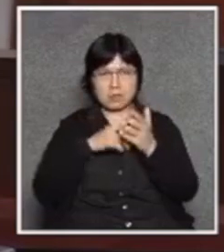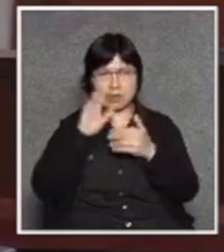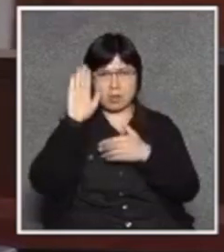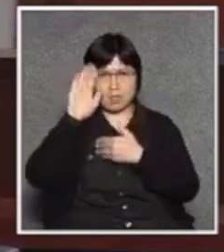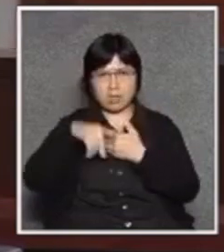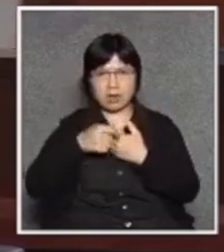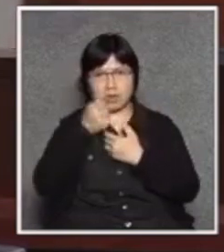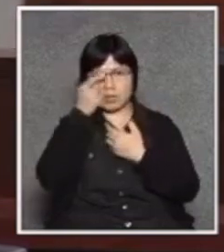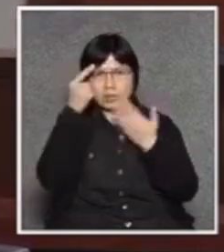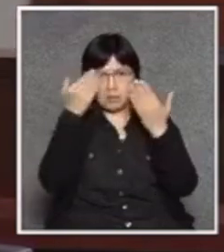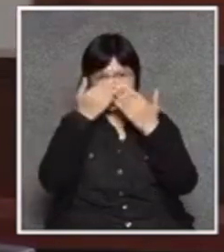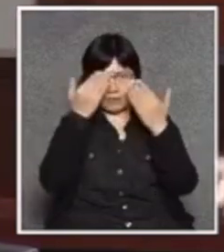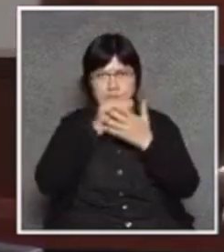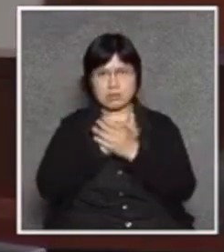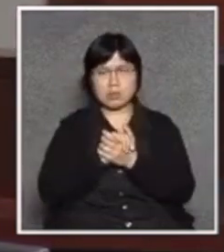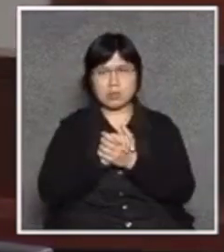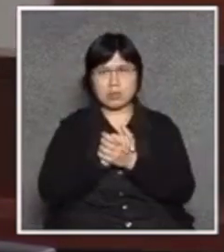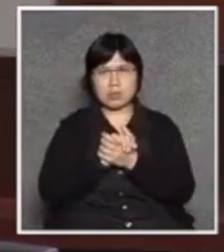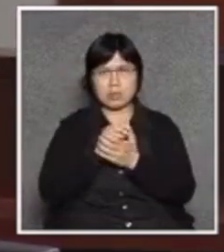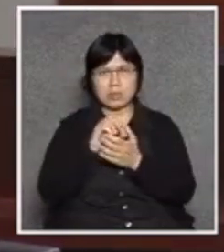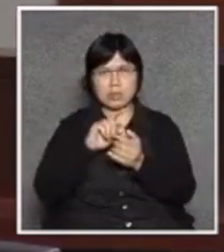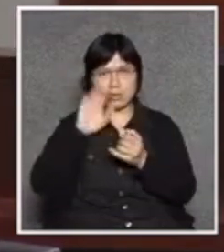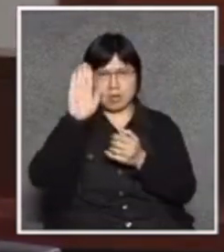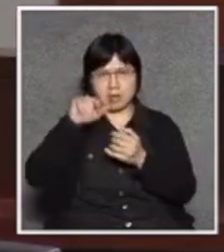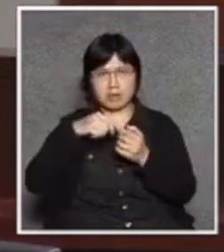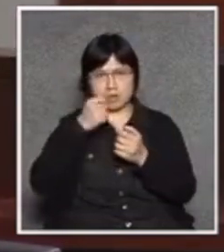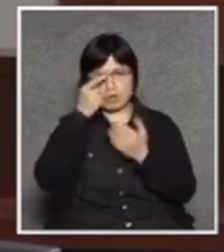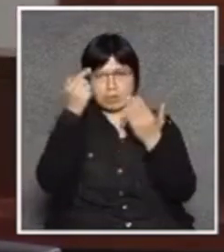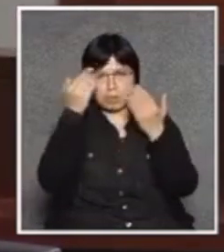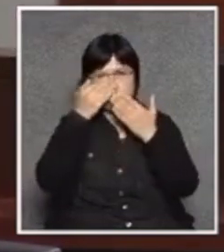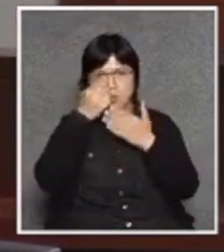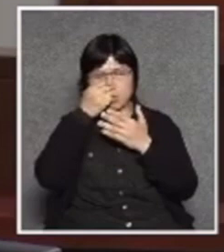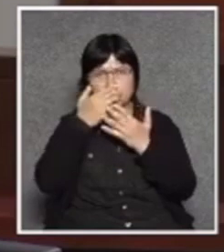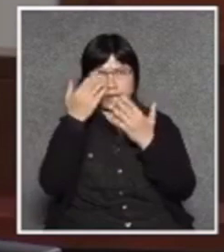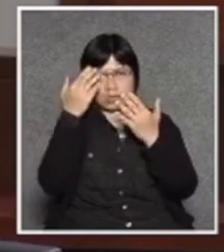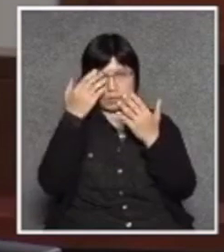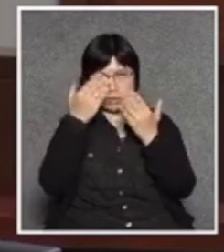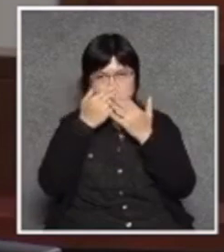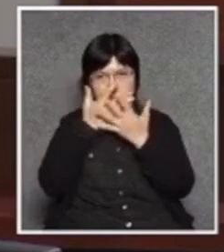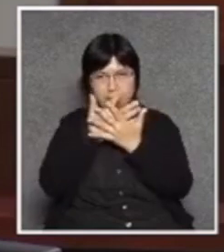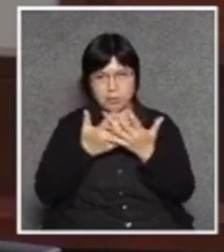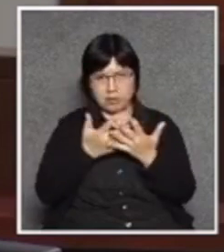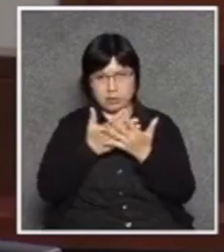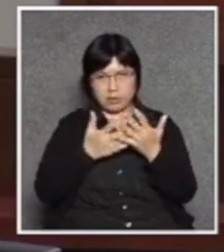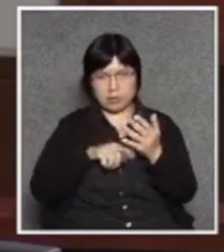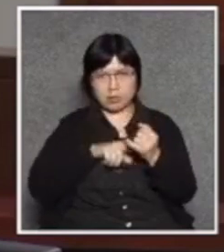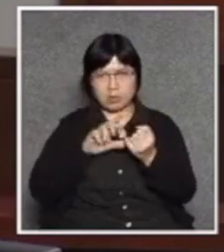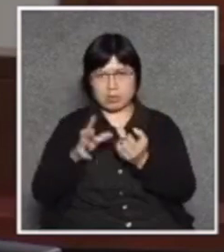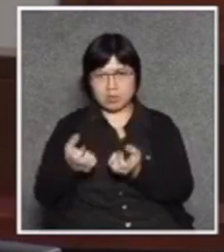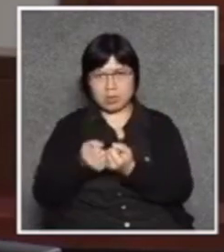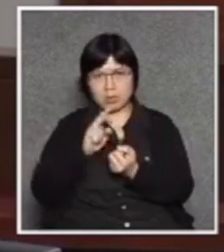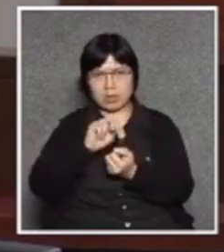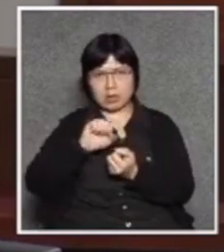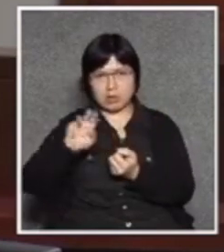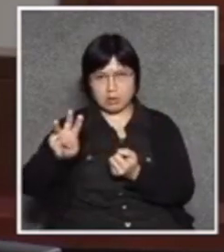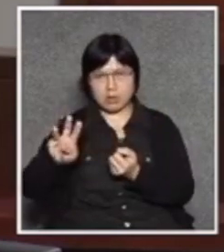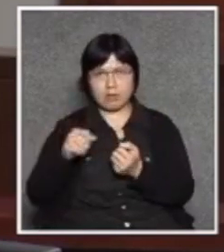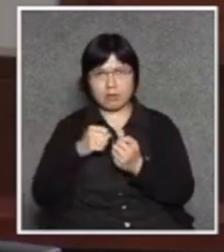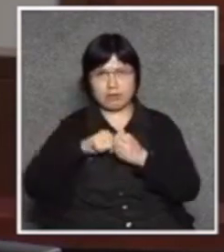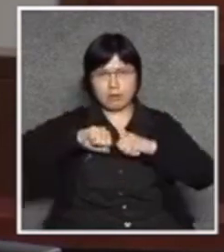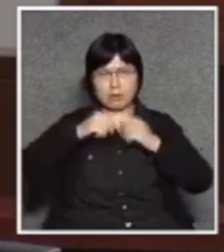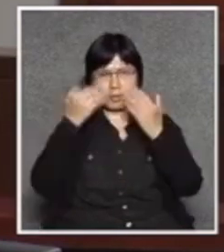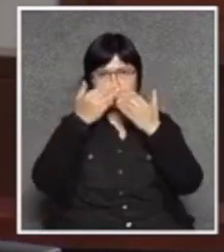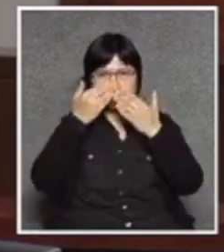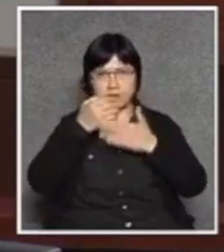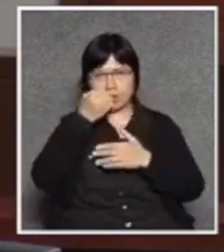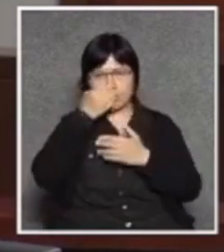妙電視，即是後來的奇妙電視和香港電視網絡，最到年底就收埋 Now 寬頻電視以香港電視娛樂